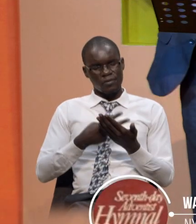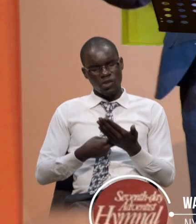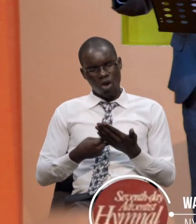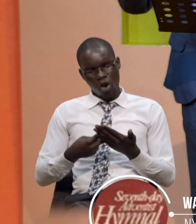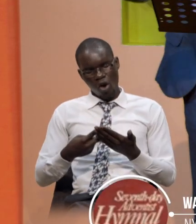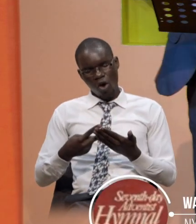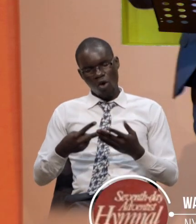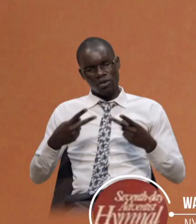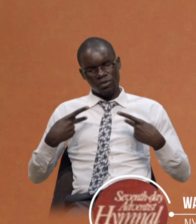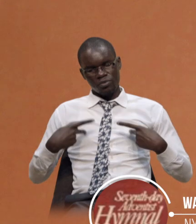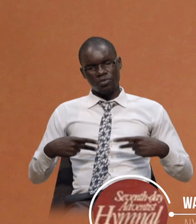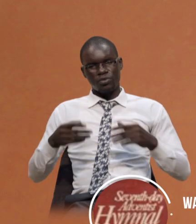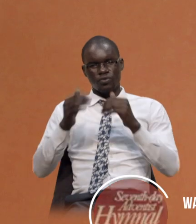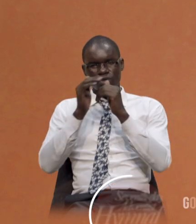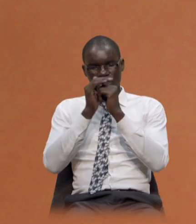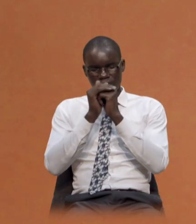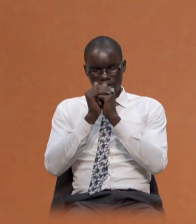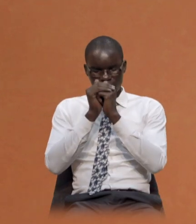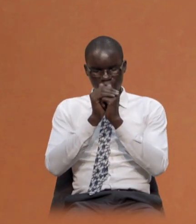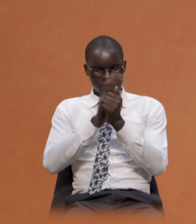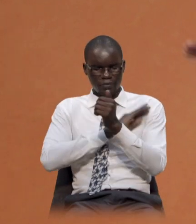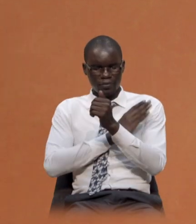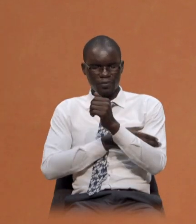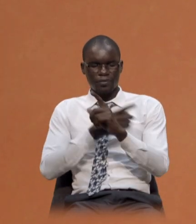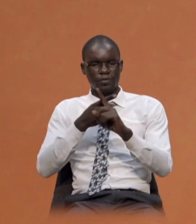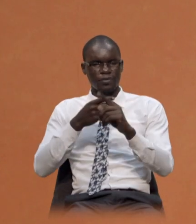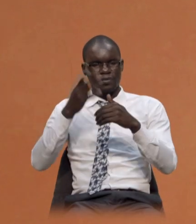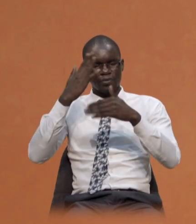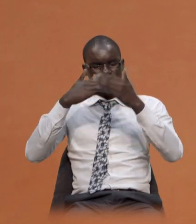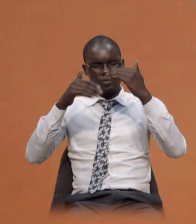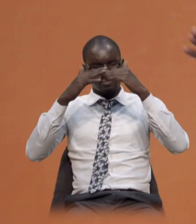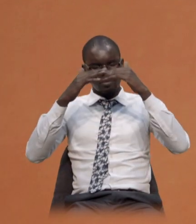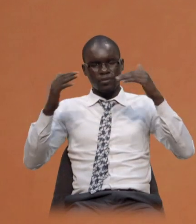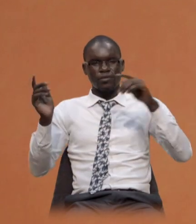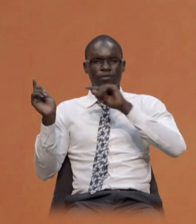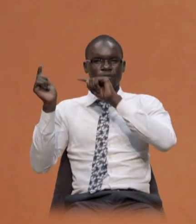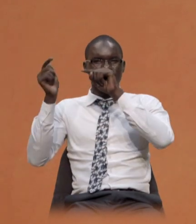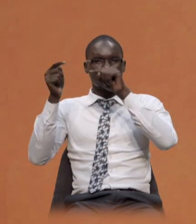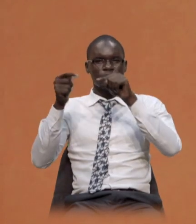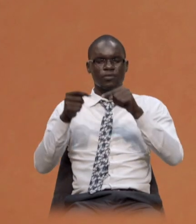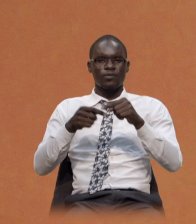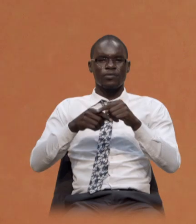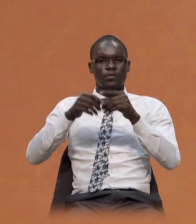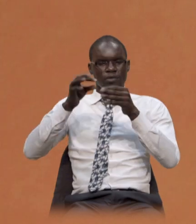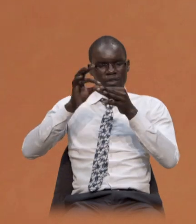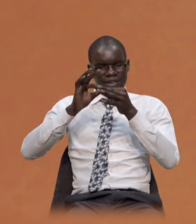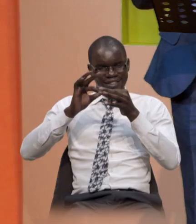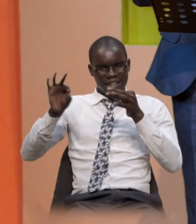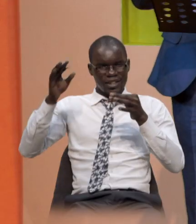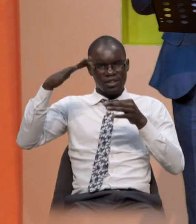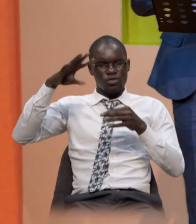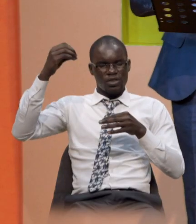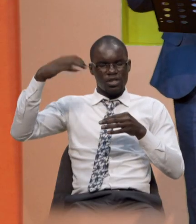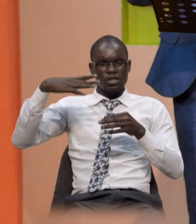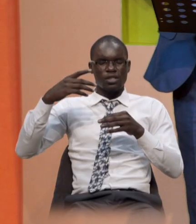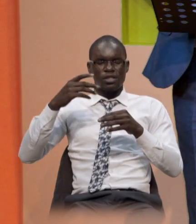Watakatifu kesheni, nguvu za mbingu za ngoja, washeni taa tayari kwa